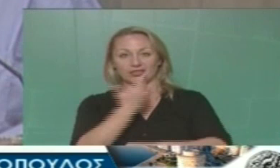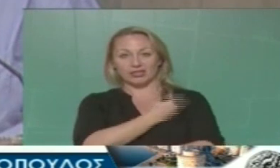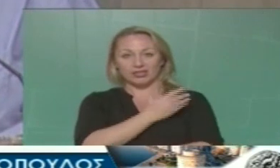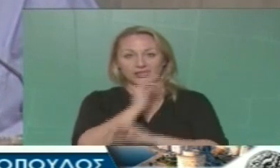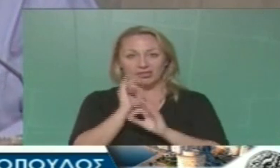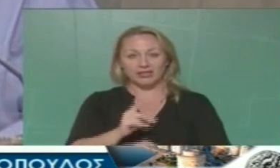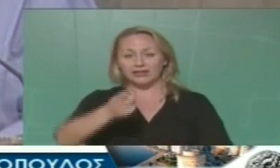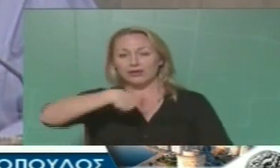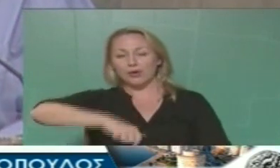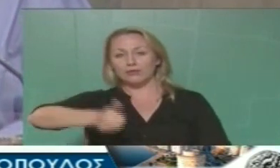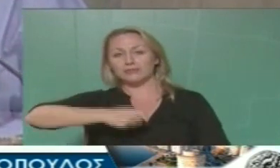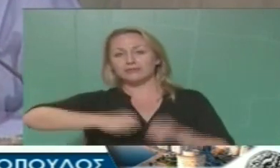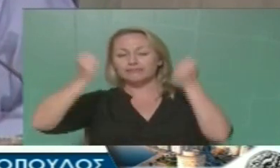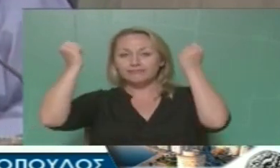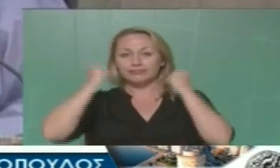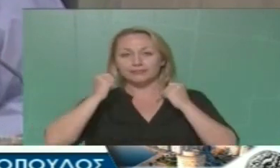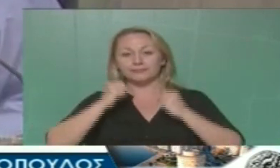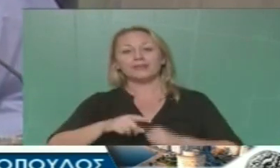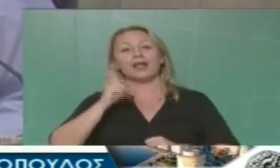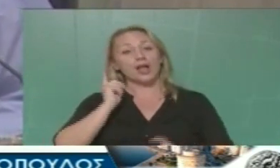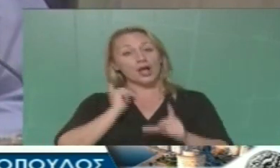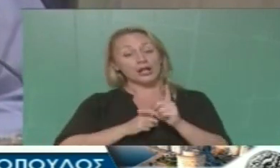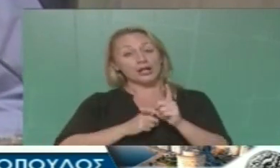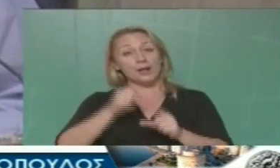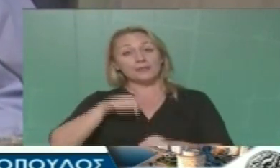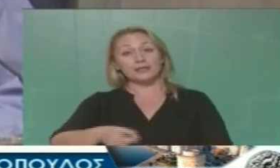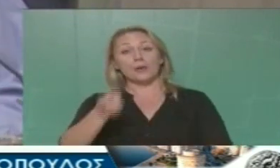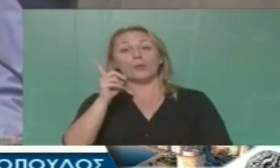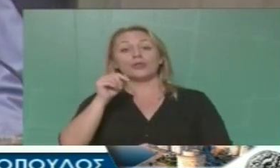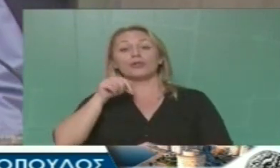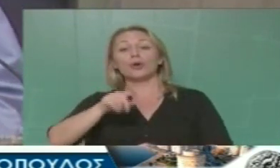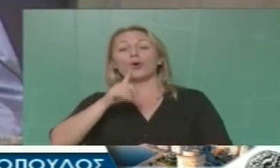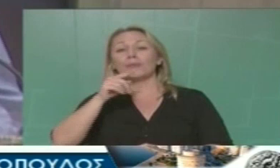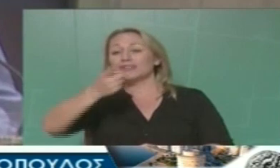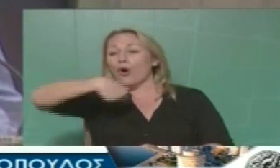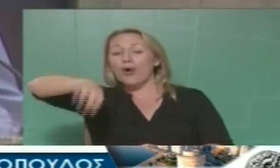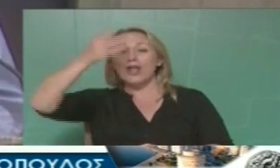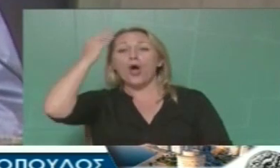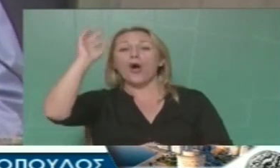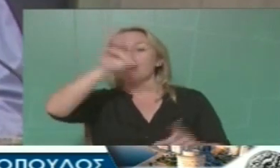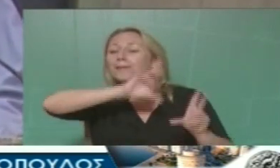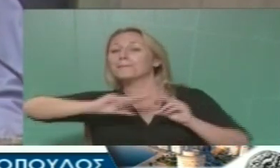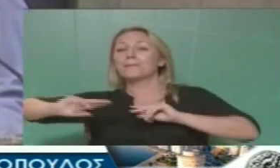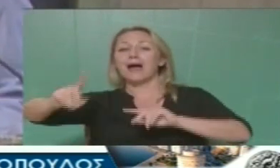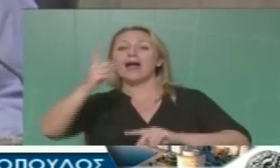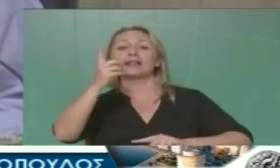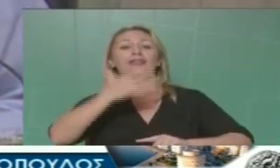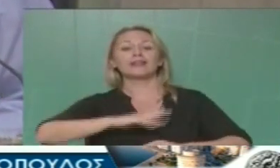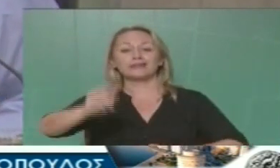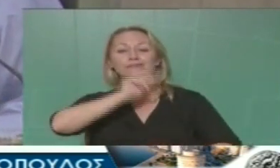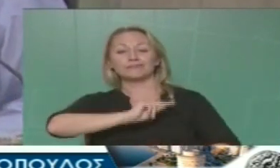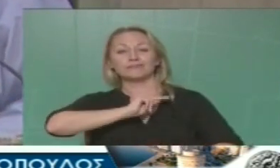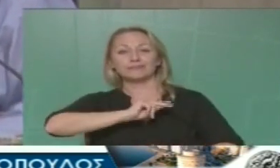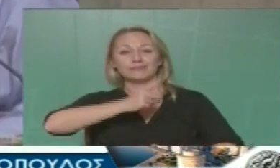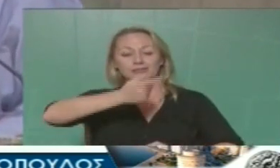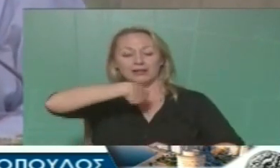της. Επιβεβαιώνοντας έμπραγα το ΚΚΕ, το μοναδικό ζητούμενο του κοινού σας οράματος για αυτή την ανάπτυξη είναι το κέρδος των λίγων στην